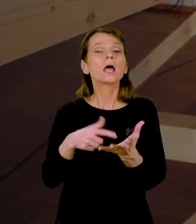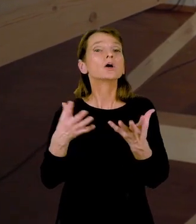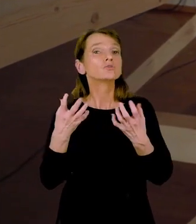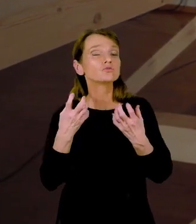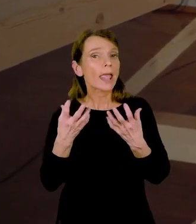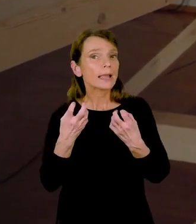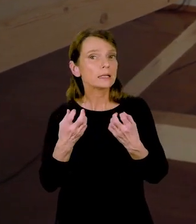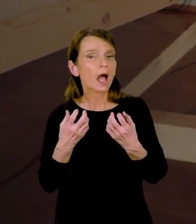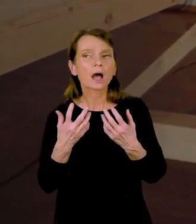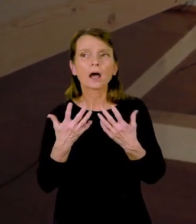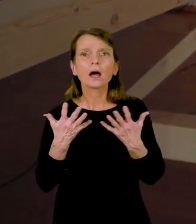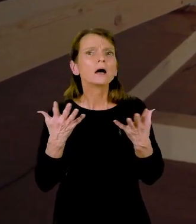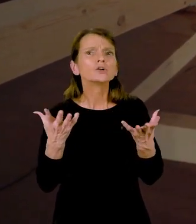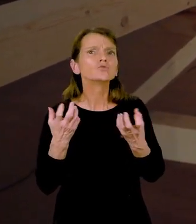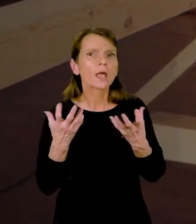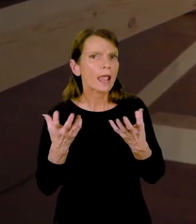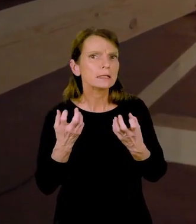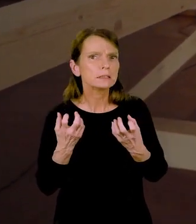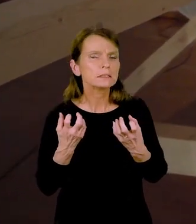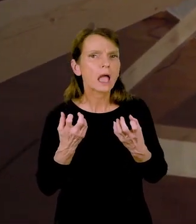Želja, želja